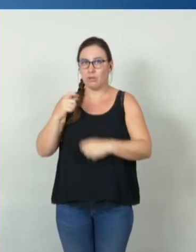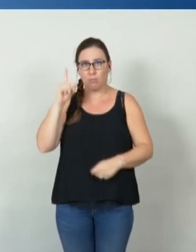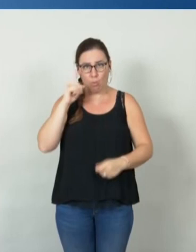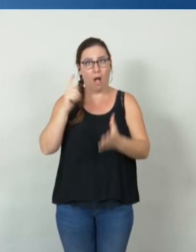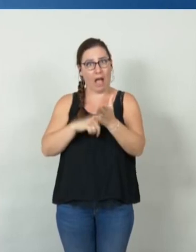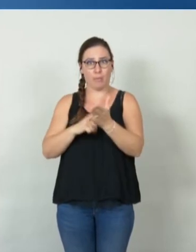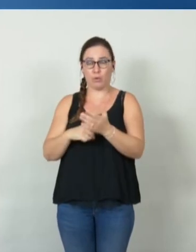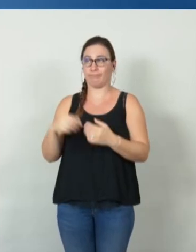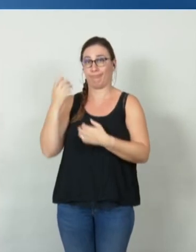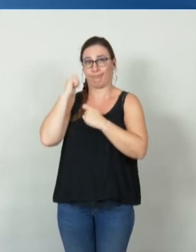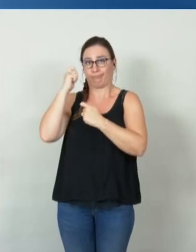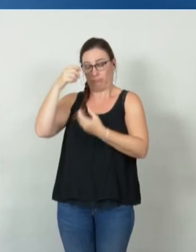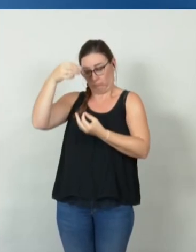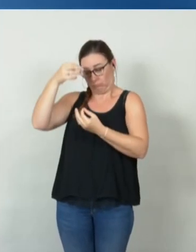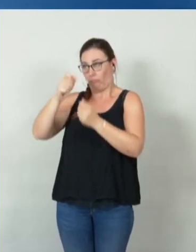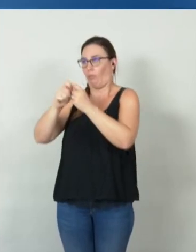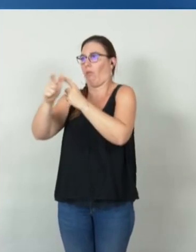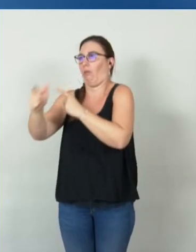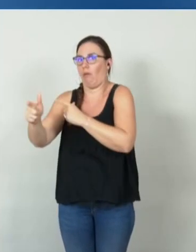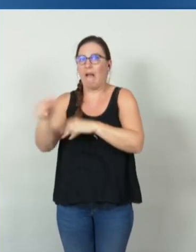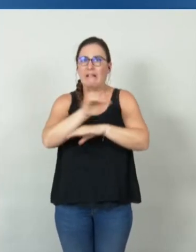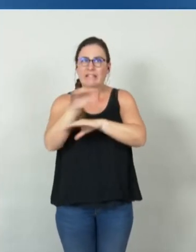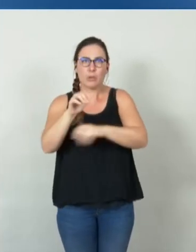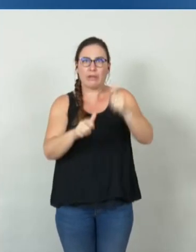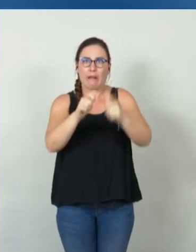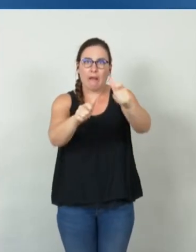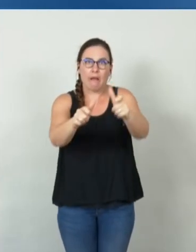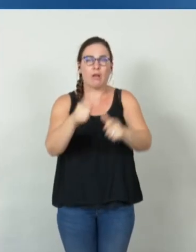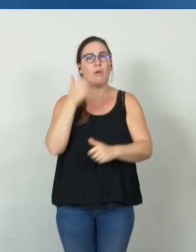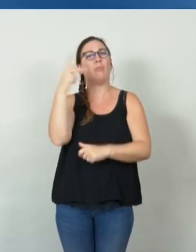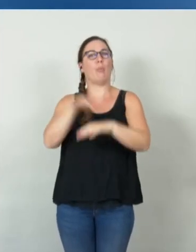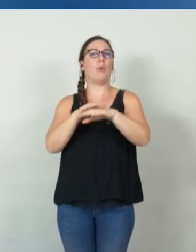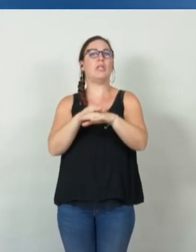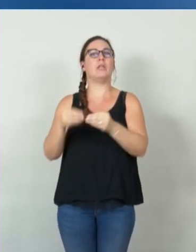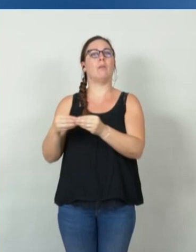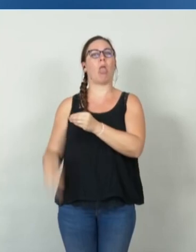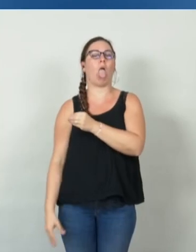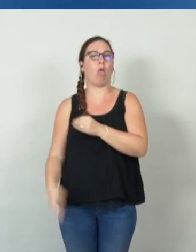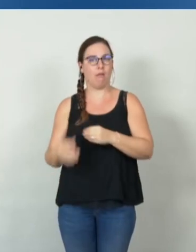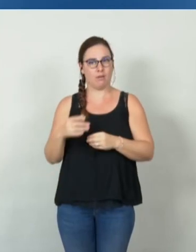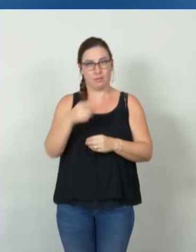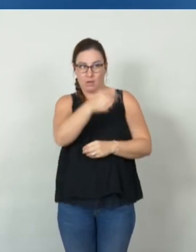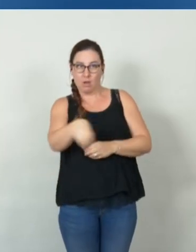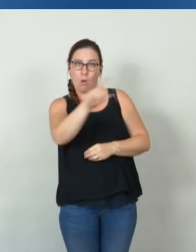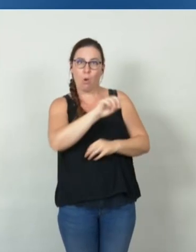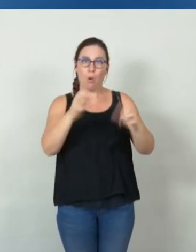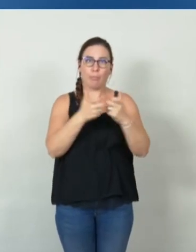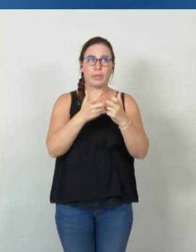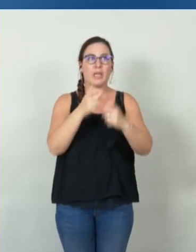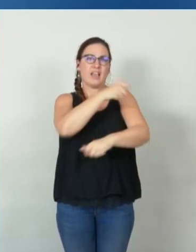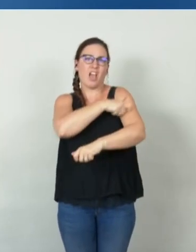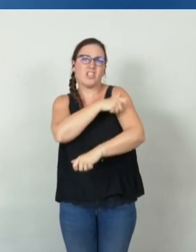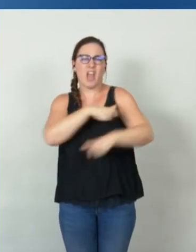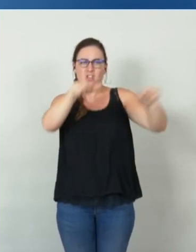la note le coût de l'insécurité c'est un angle mort de votre politique il se retrouve avec la hausse des coups de gardiennage